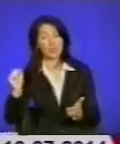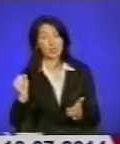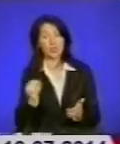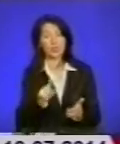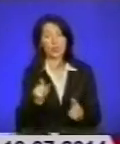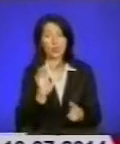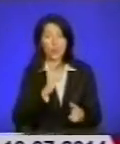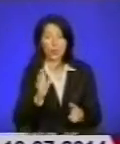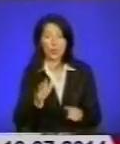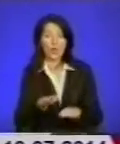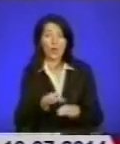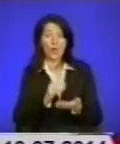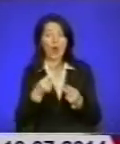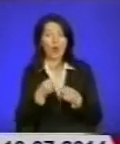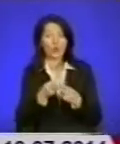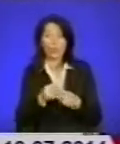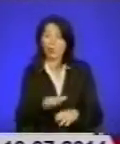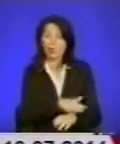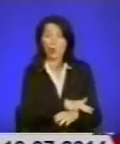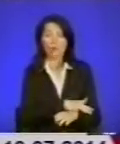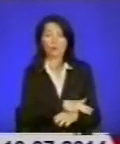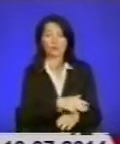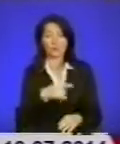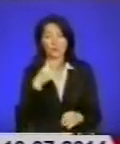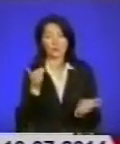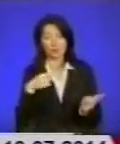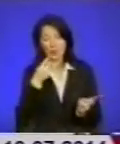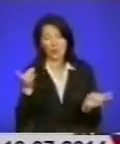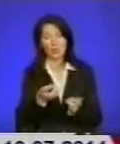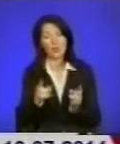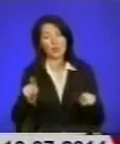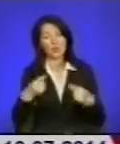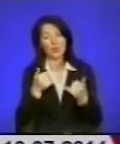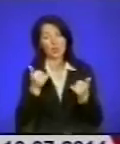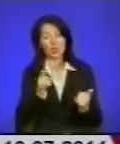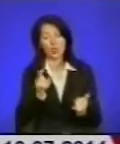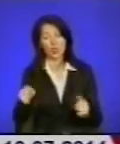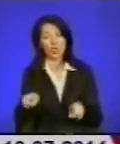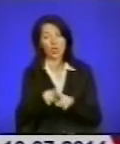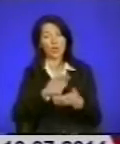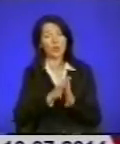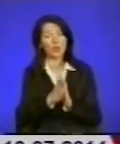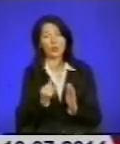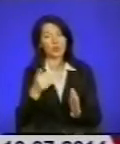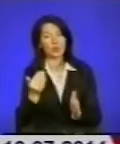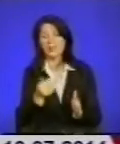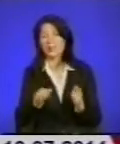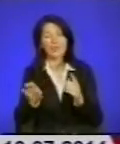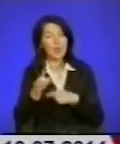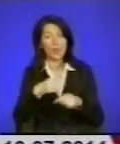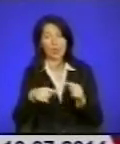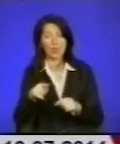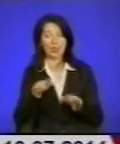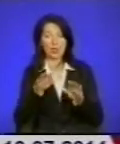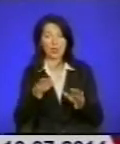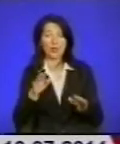наголошують, треба створити для звільнених такі умови, щоб вони не поверталися в місця позбавлення волі. Тепер я розумію звернення громадських організацій.